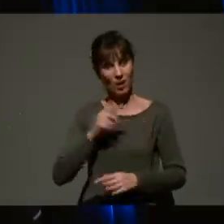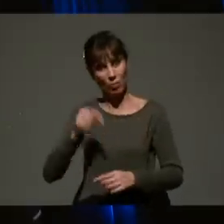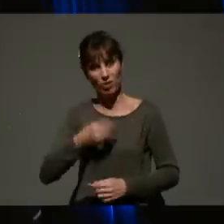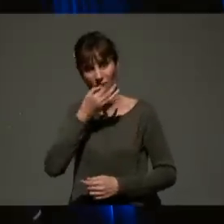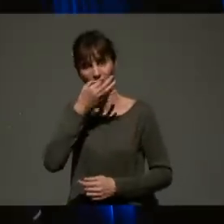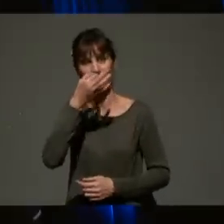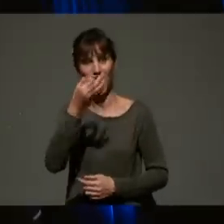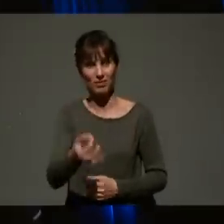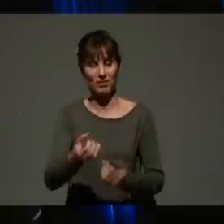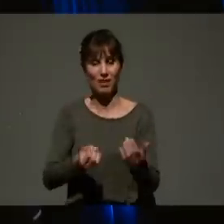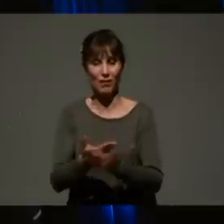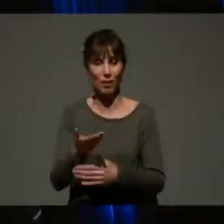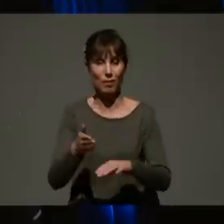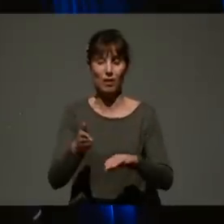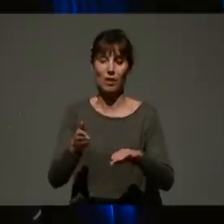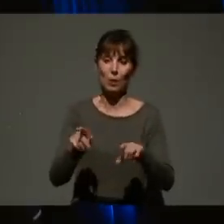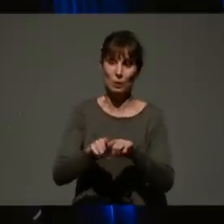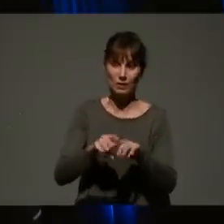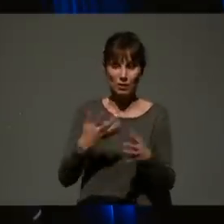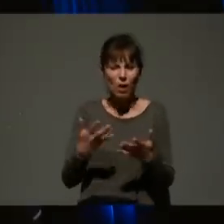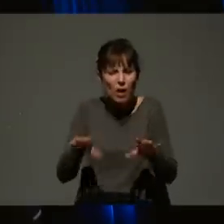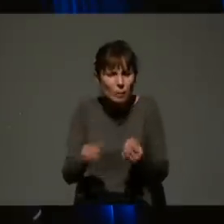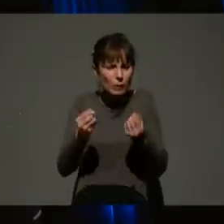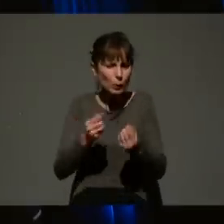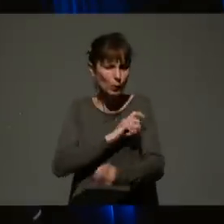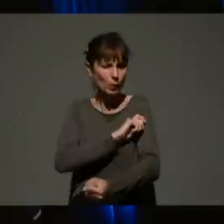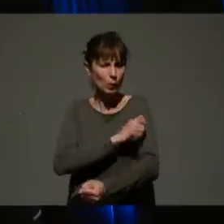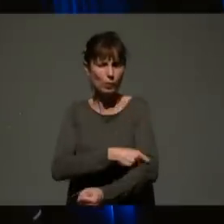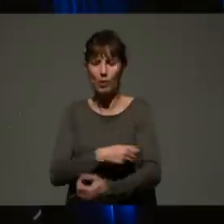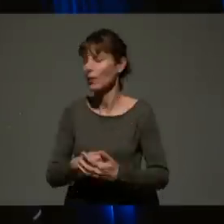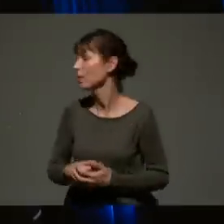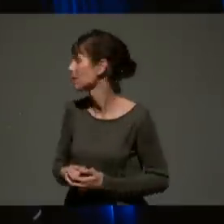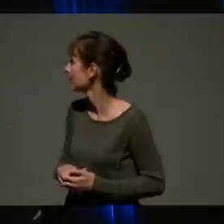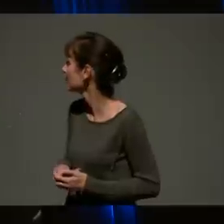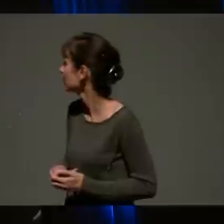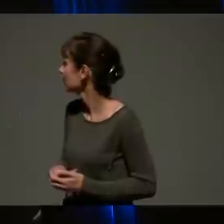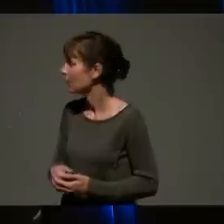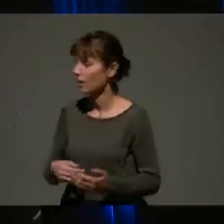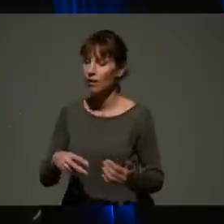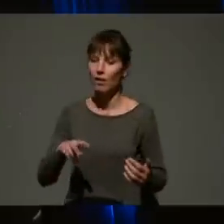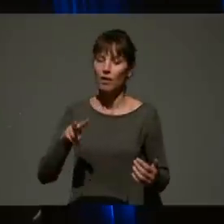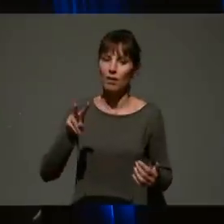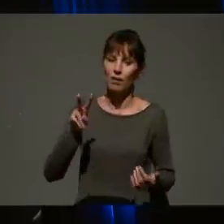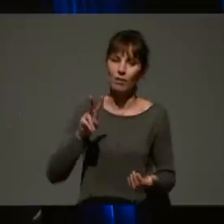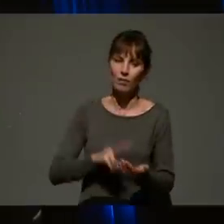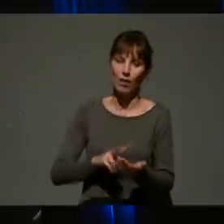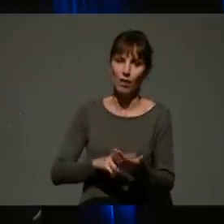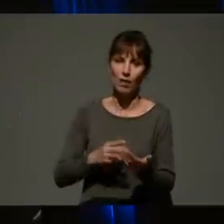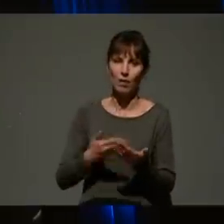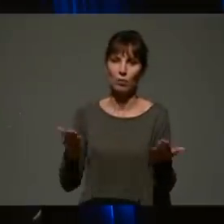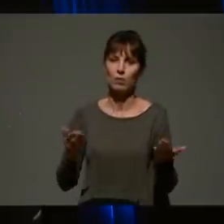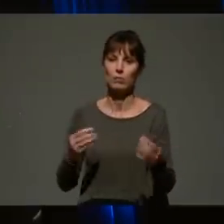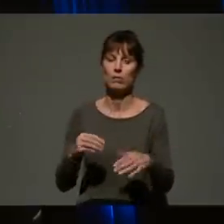peu d'aptitude au sport. Et là, franchement, il faut qu'on sorte des